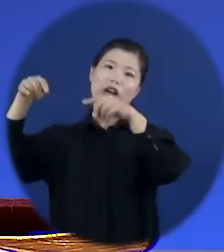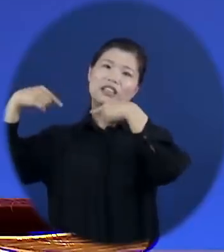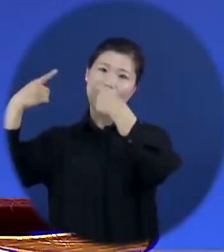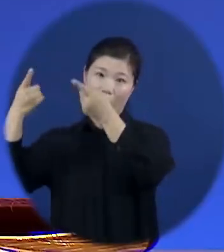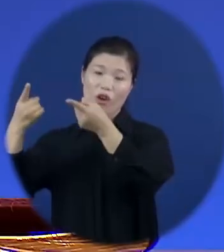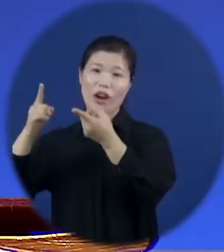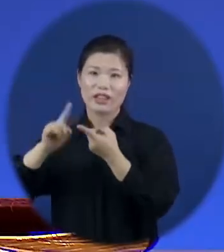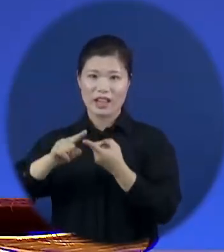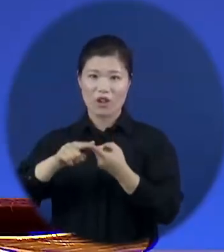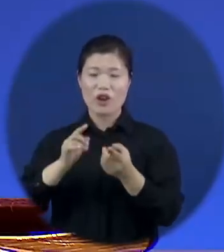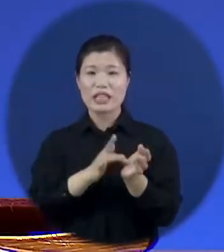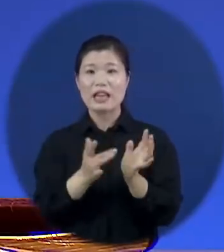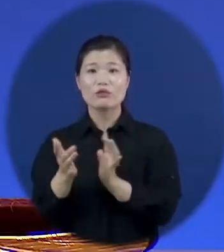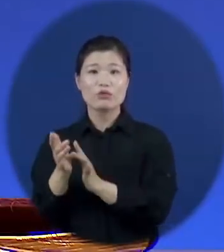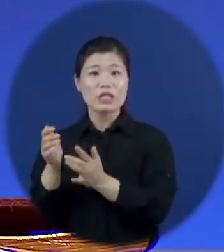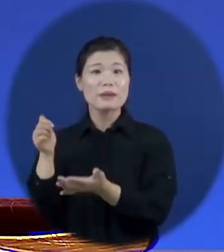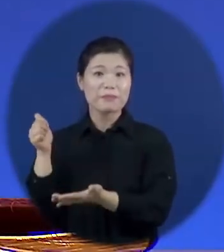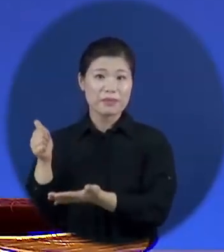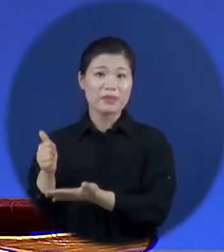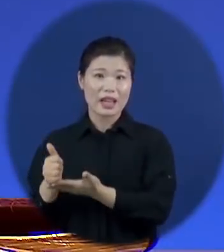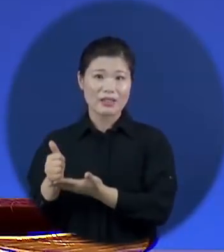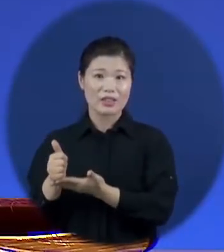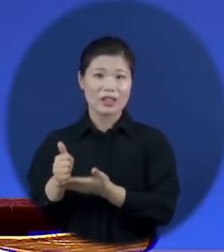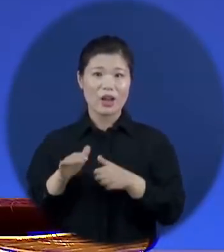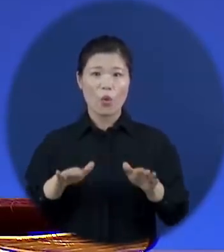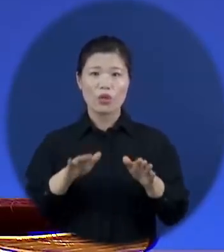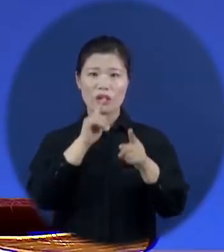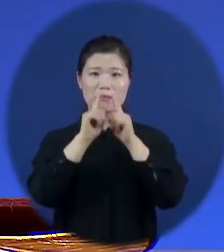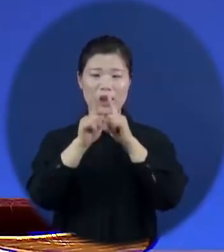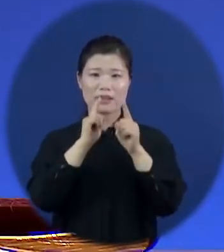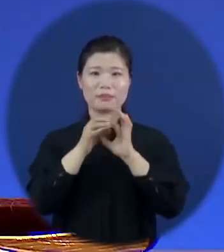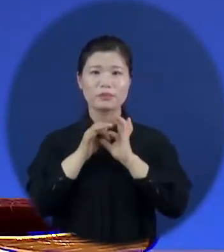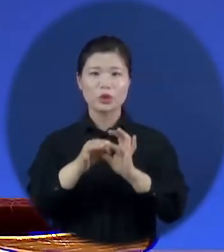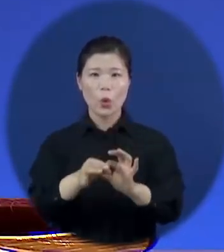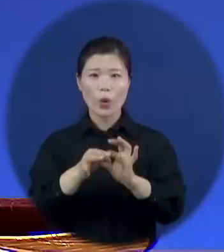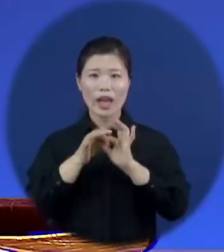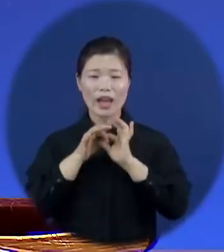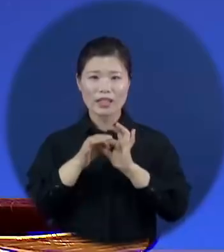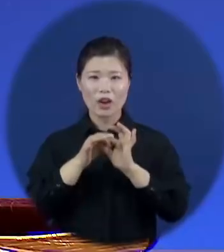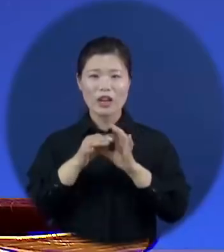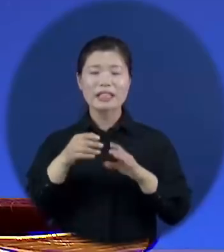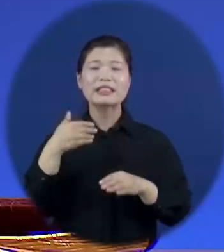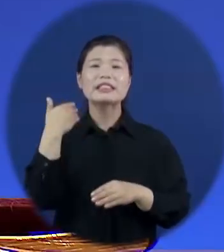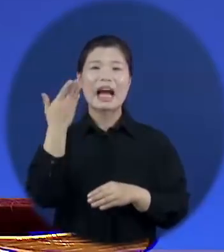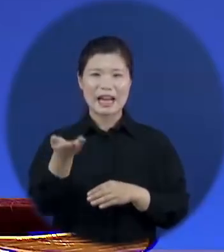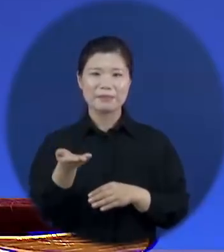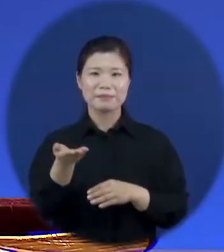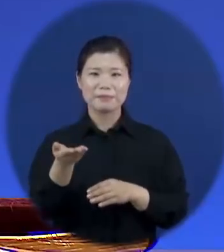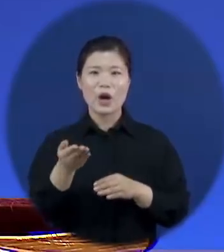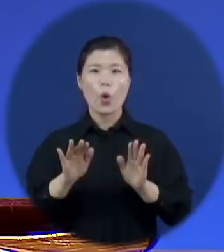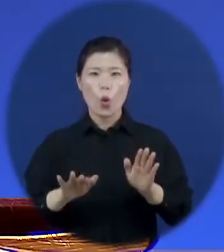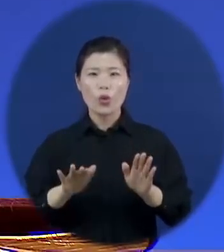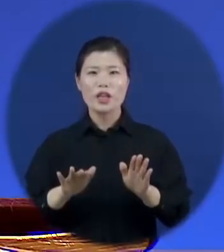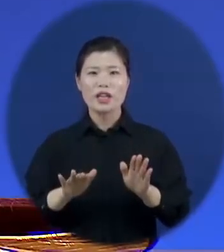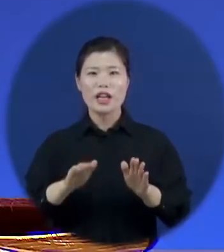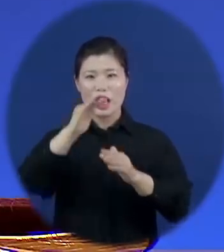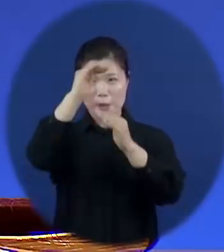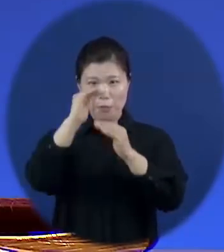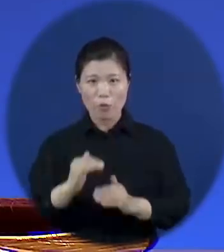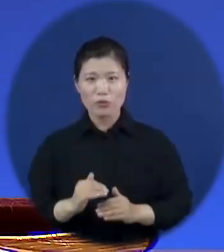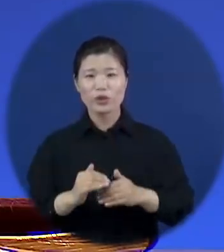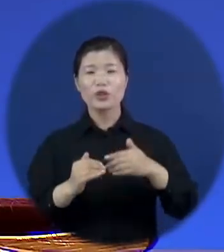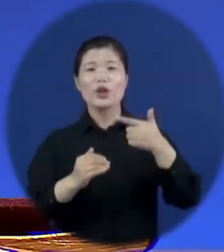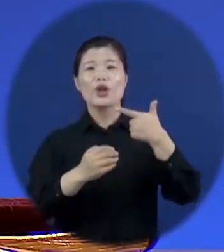들어간 사실을 예수님께서는 이 말씀을 하신 바로 다음 장인 오늘